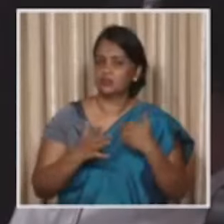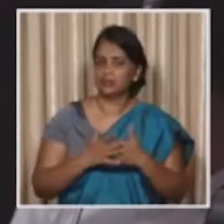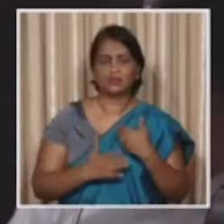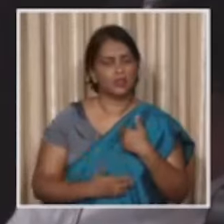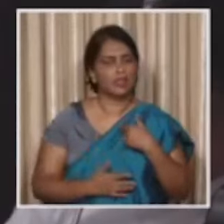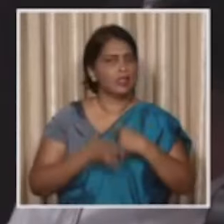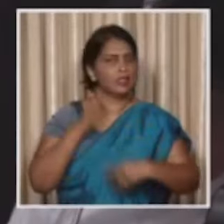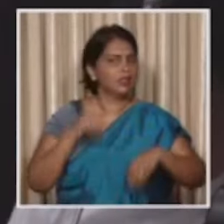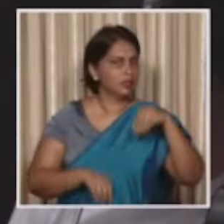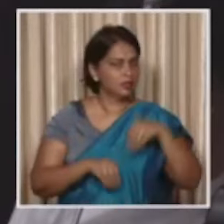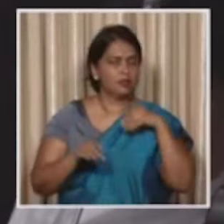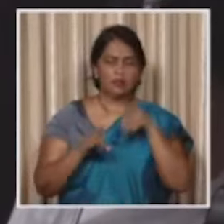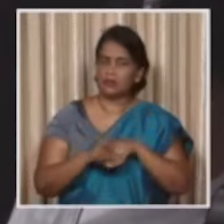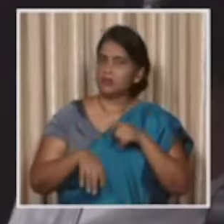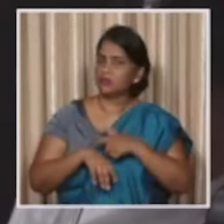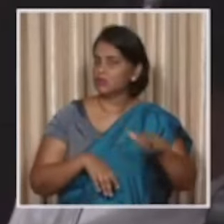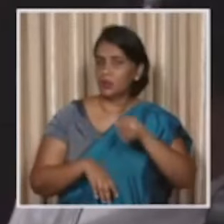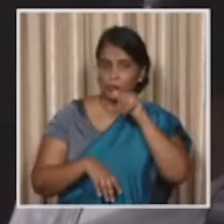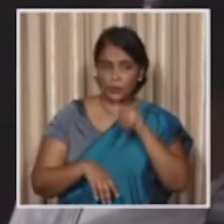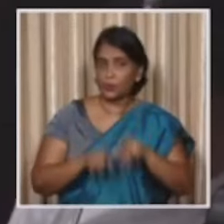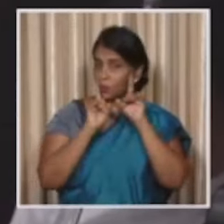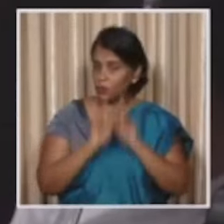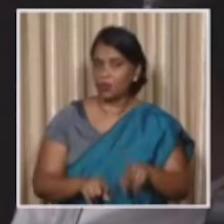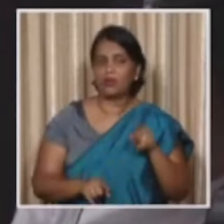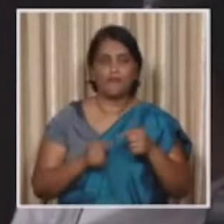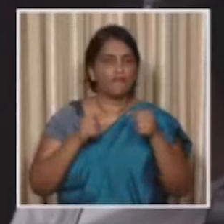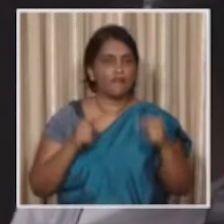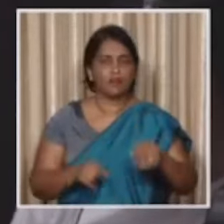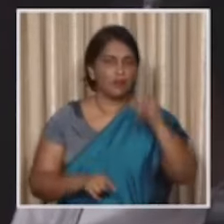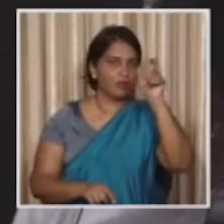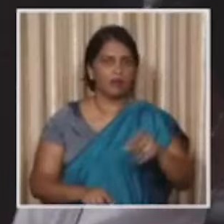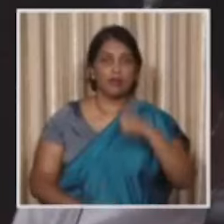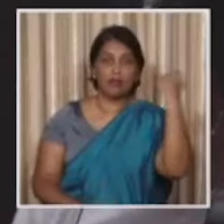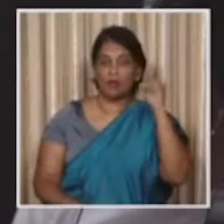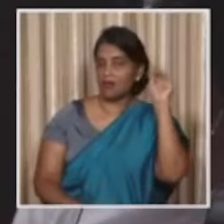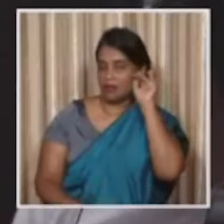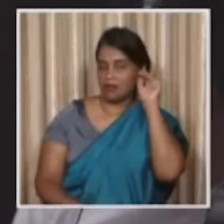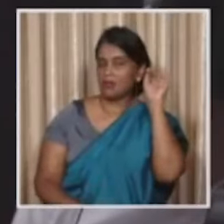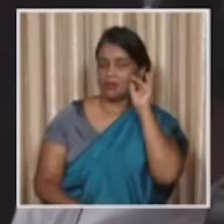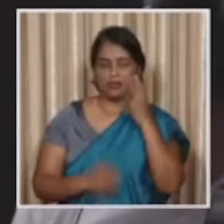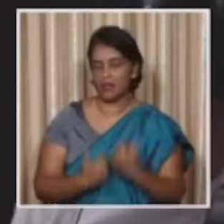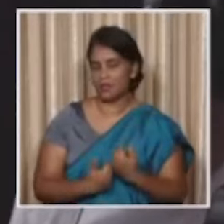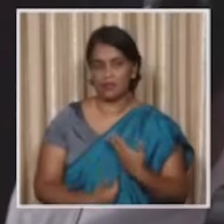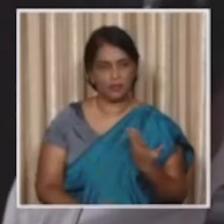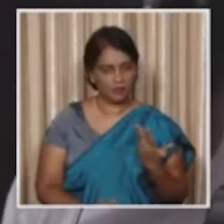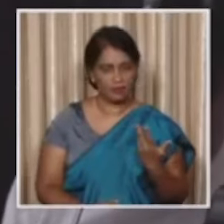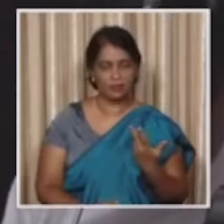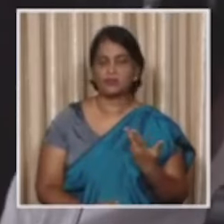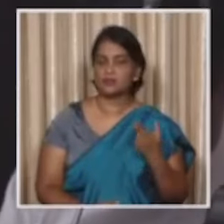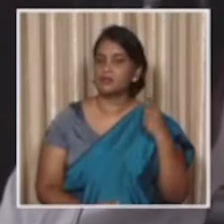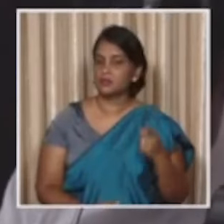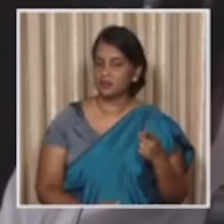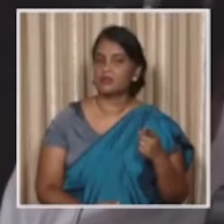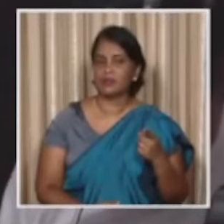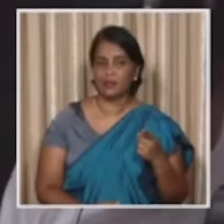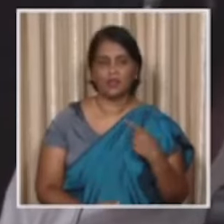මේ දේශපාලනයේ ඉඳපු කාලය තුළ කවදාවත් ඒ වගේ විපක්ෂ නායකතුමෙක්ගේ කතා නම් මට අහන්න ලැබුණේ නැහැ. ඒකෙන් එක